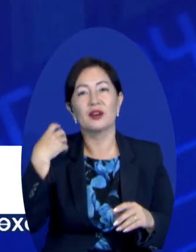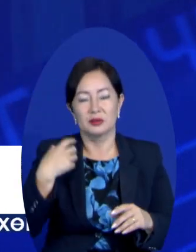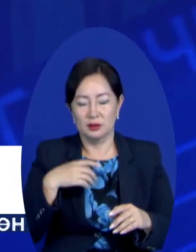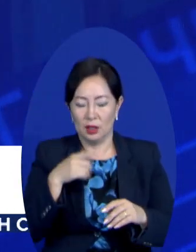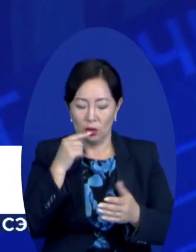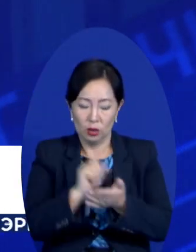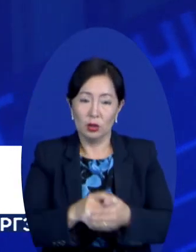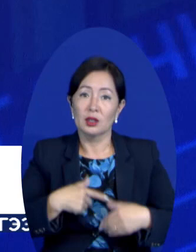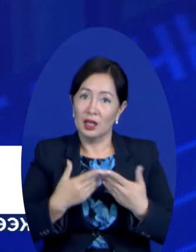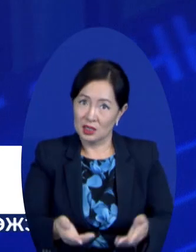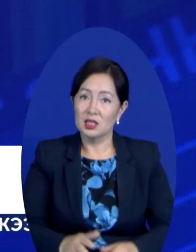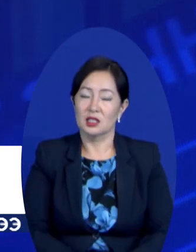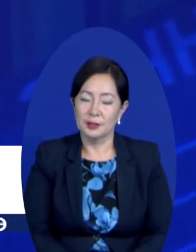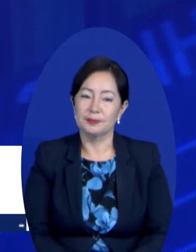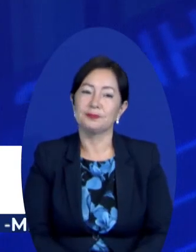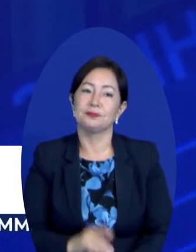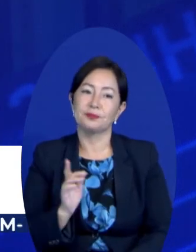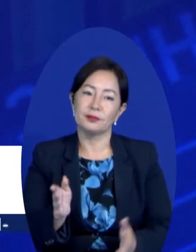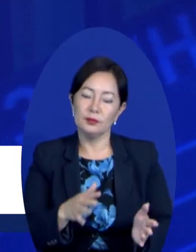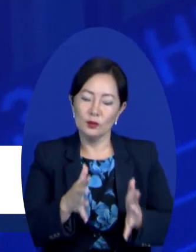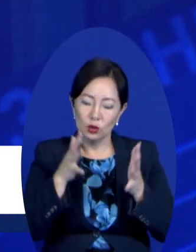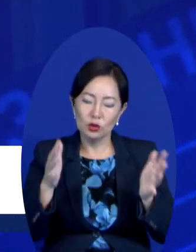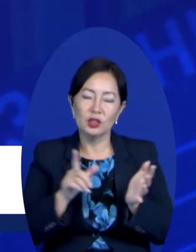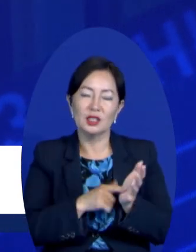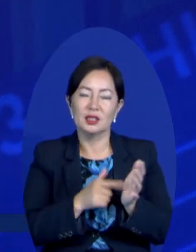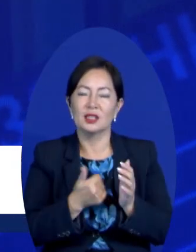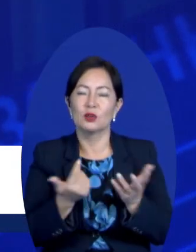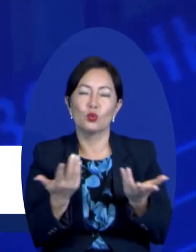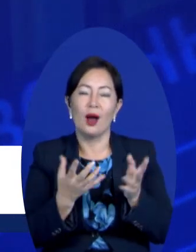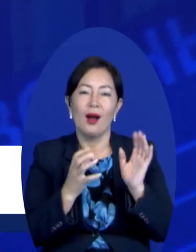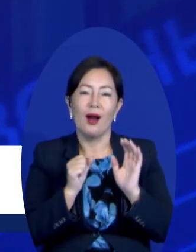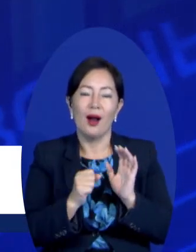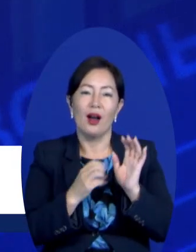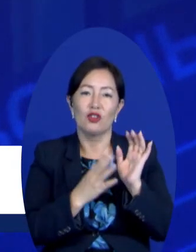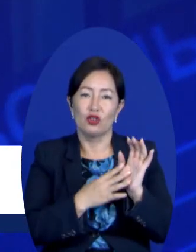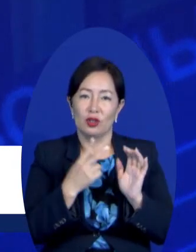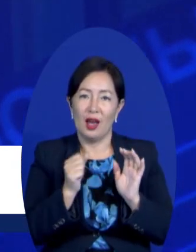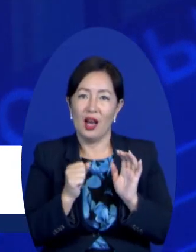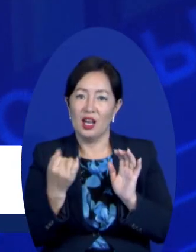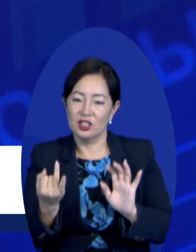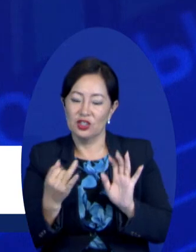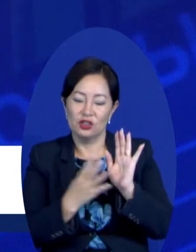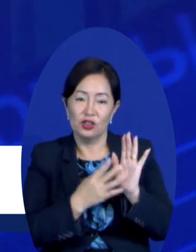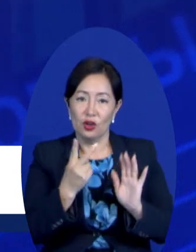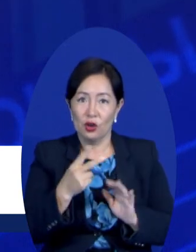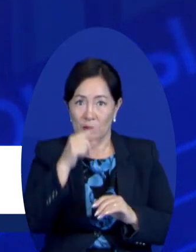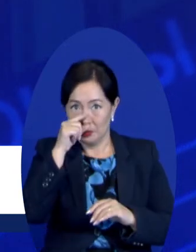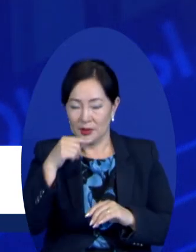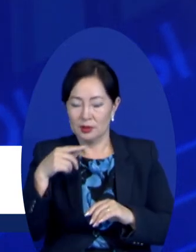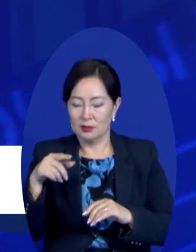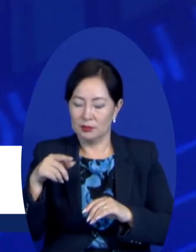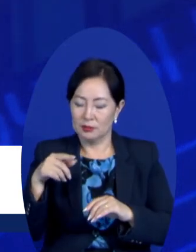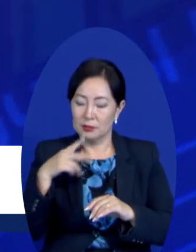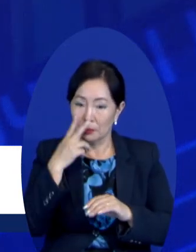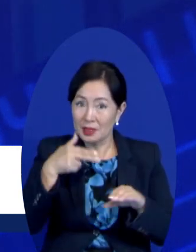бол гарсан байгаа. За мөн одоо өргөн хэрэглээний А92-ийн хувьд бол одоо Роснефть компанитай за бас амжилттай хийсэн